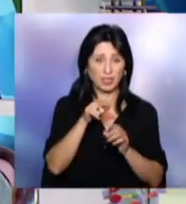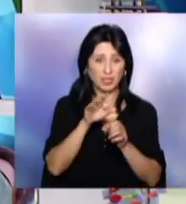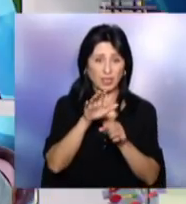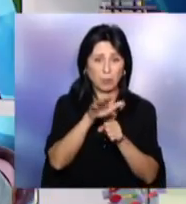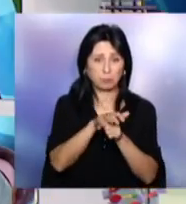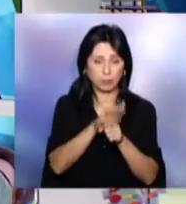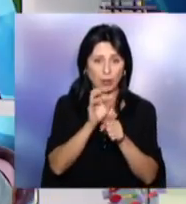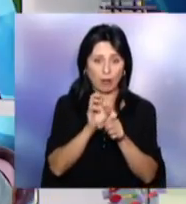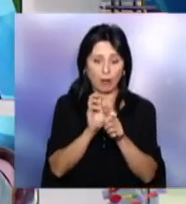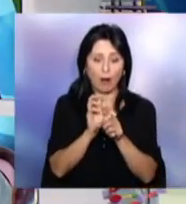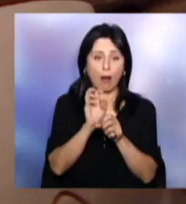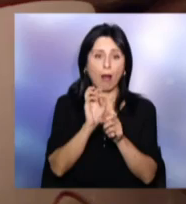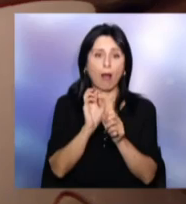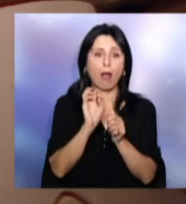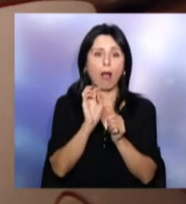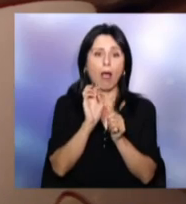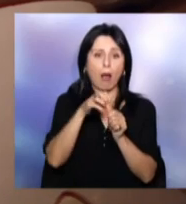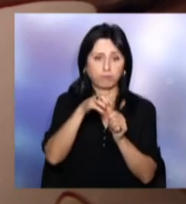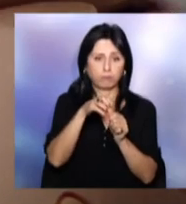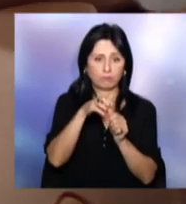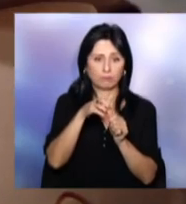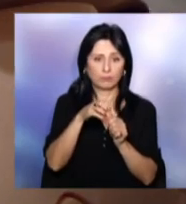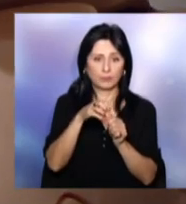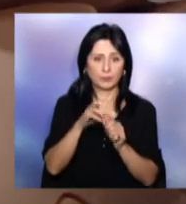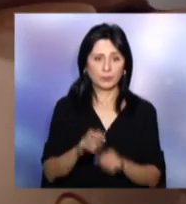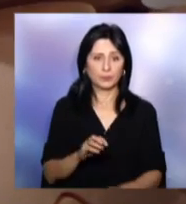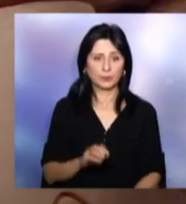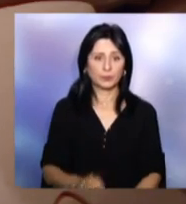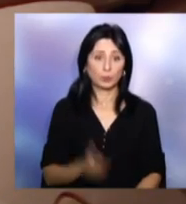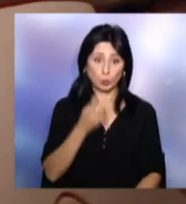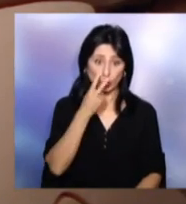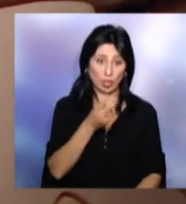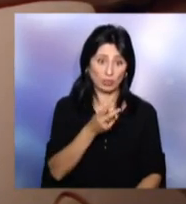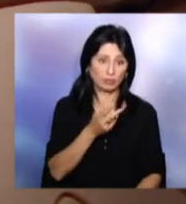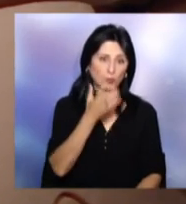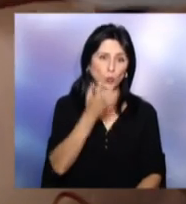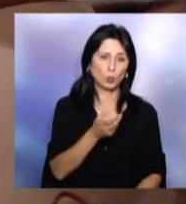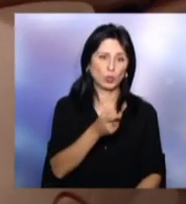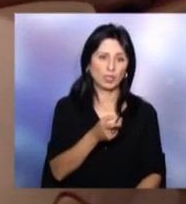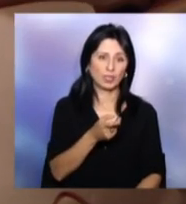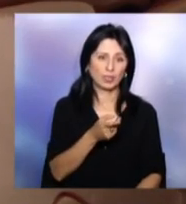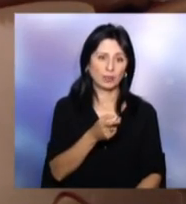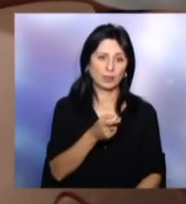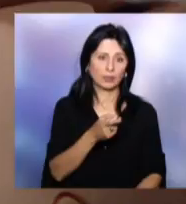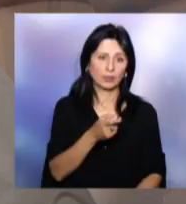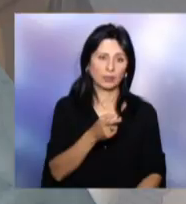სტომას. აუცილებლად გამოჩდება, ხო? თუ ჩანს, ან შემიძლია რომ ჩავჭრა უბრალოდ ეს სტომა, რომ ვნახოთ